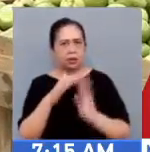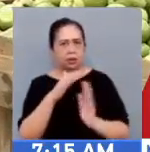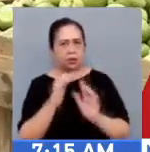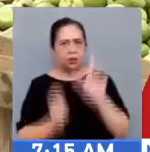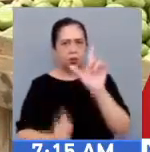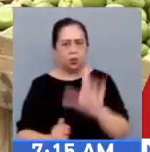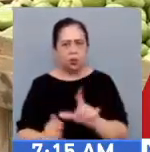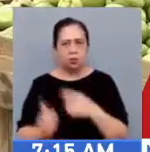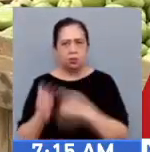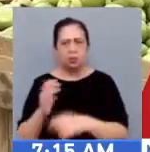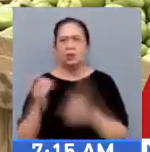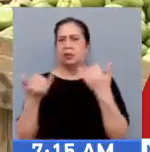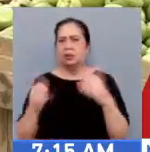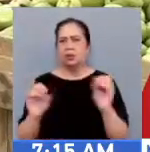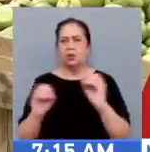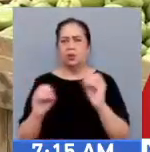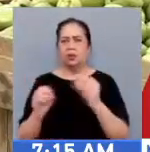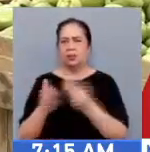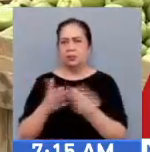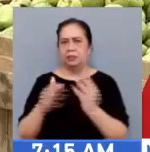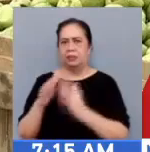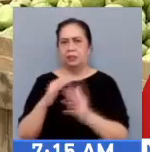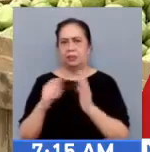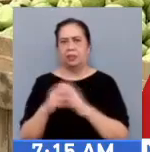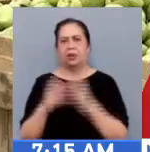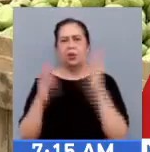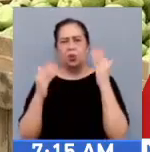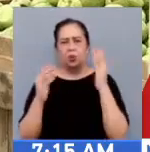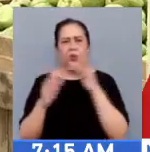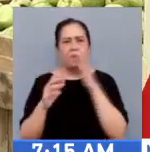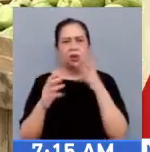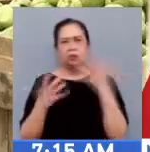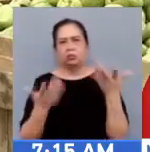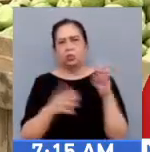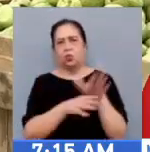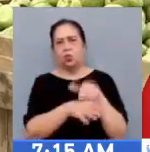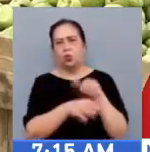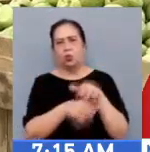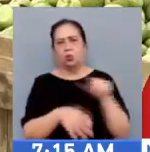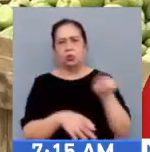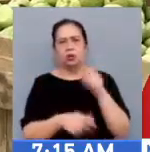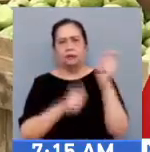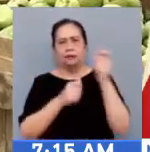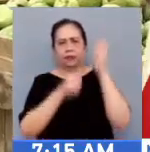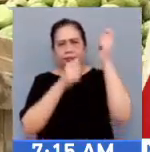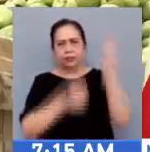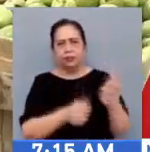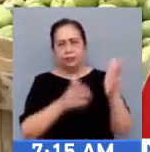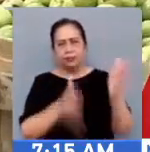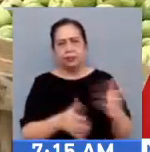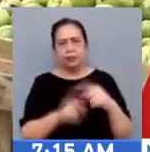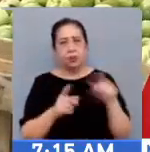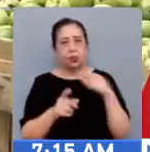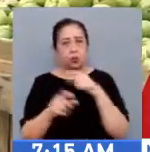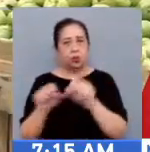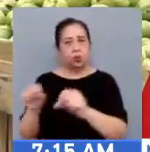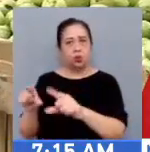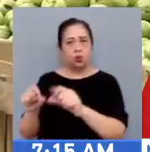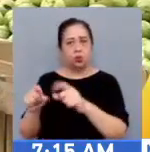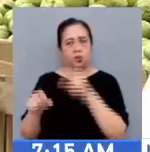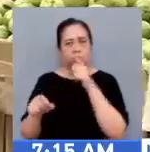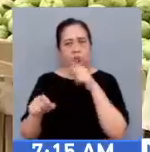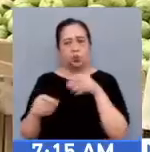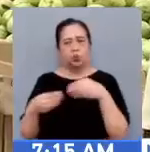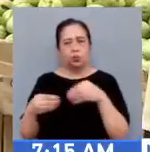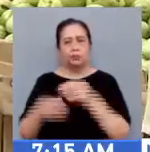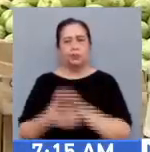wala pa rin bumibili. Basta sana lang daw ay hindi maagrabyado ang ating mga manging isda at ang mga nagtitindang namumuhunan. Live mula